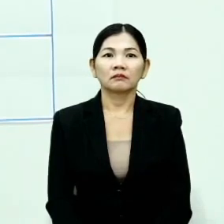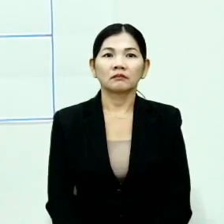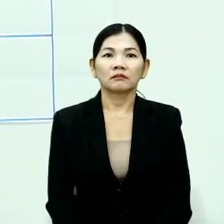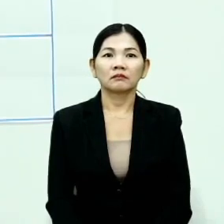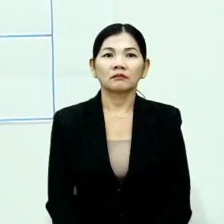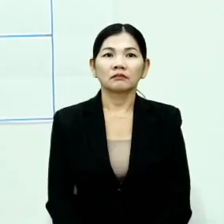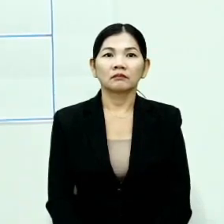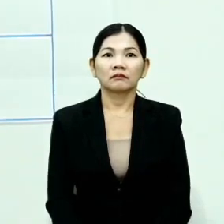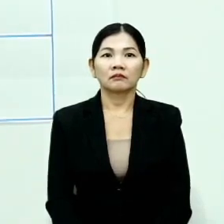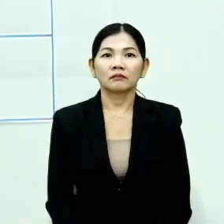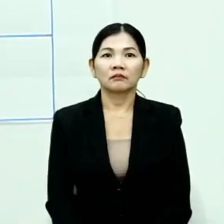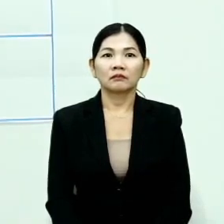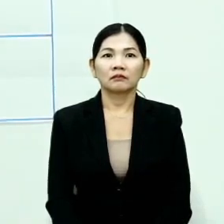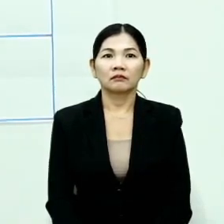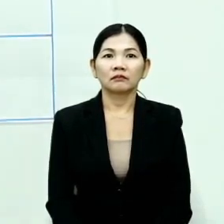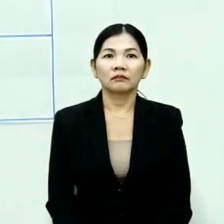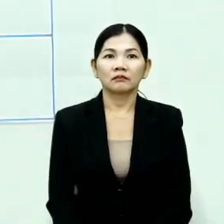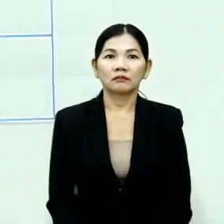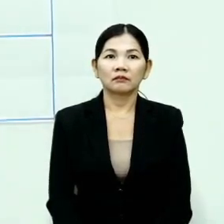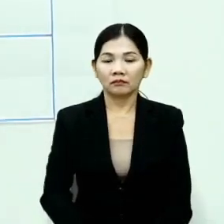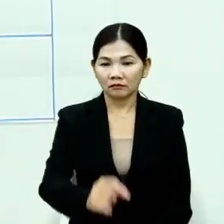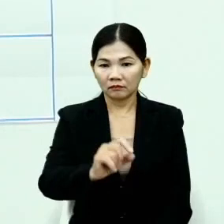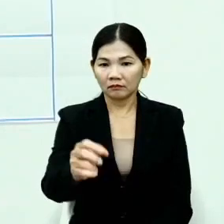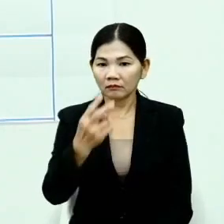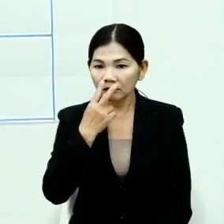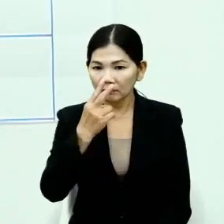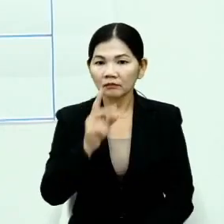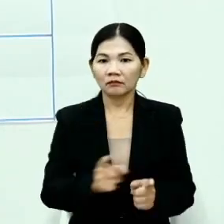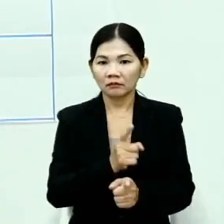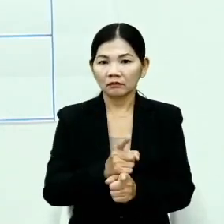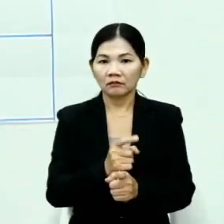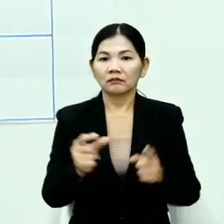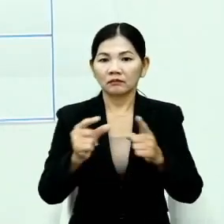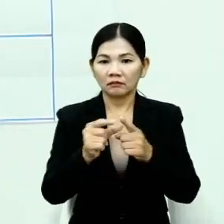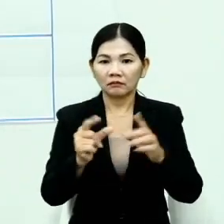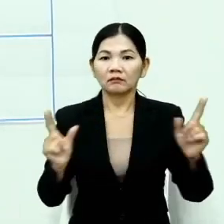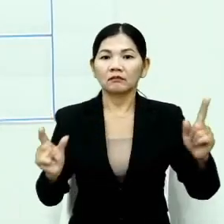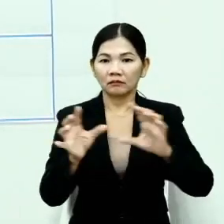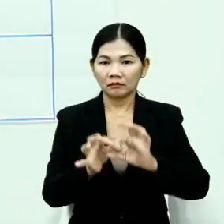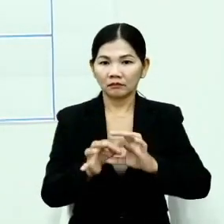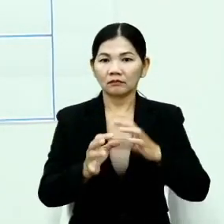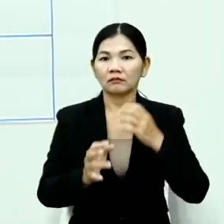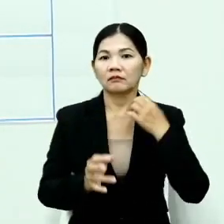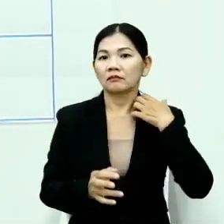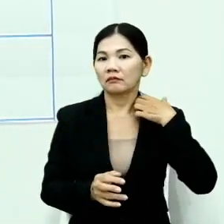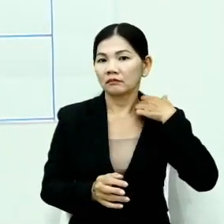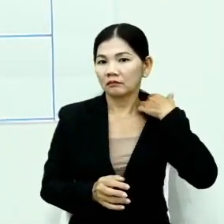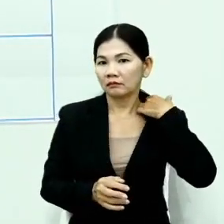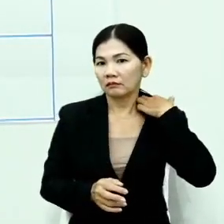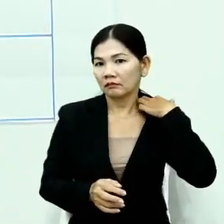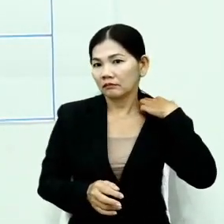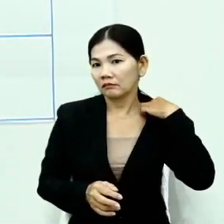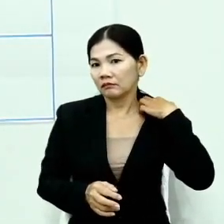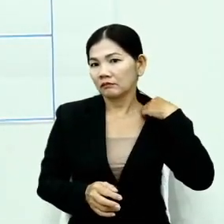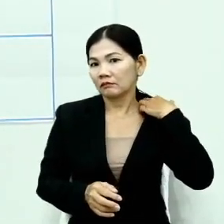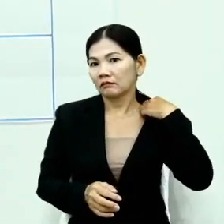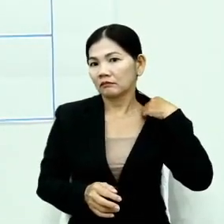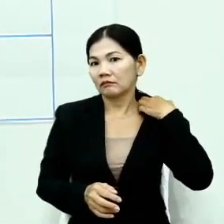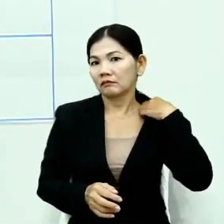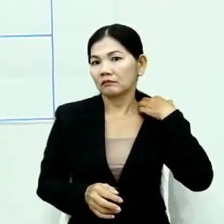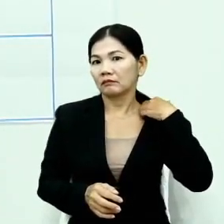ចាយ៉ាងកត់មួយមើលមួយកូនណាឲ្យបានត្រឹមត្រូវពេលដែលយើងយកទៅគូសភ្ជាប់ចាត្រឹមត្រូវណា